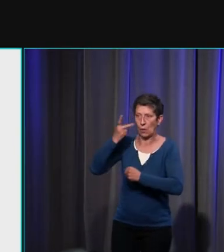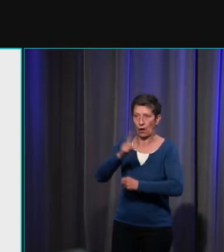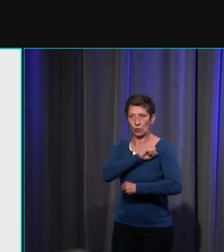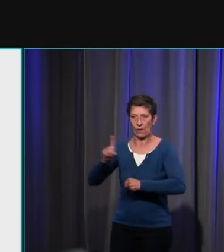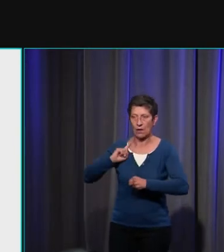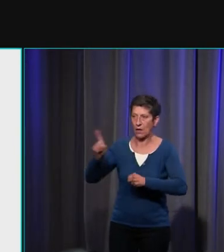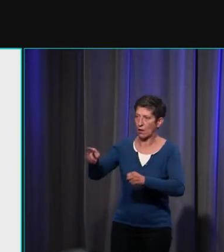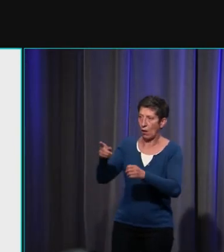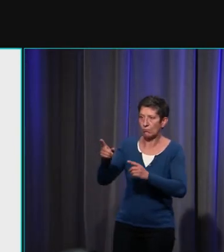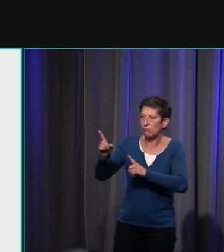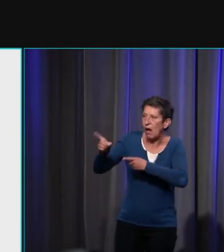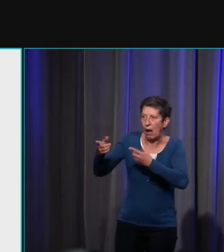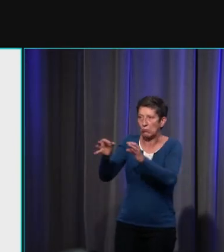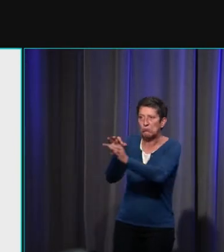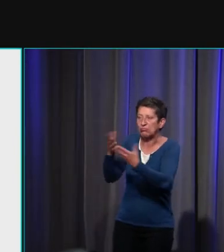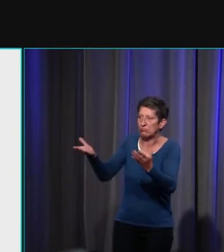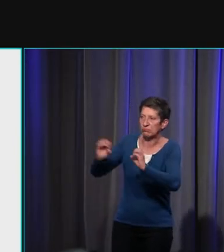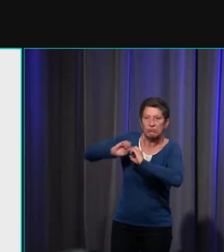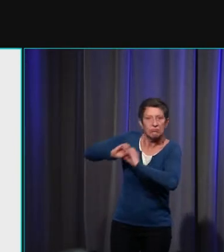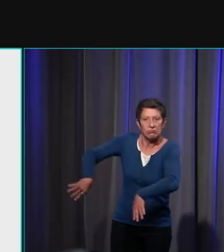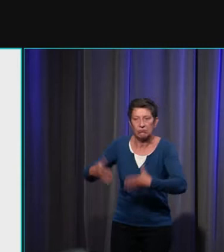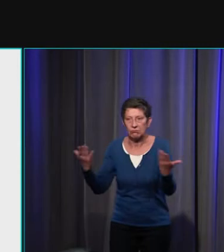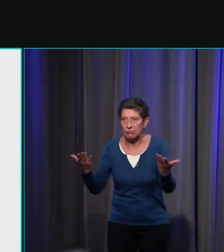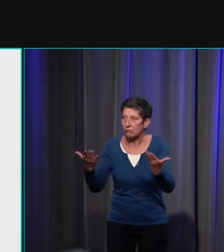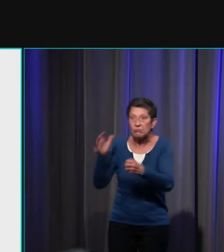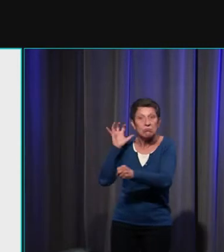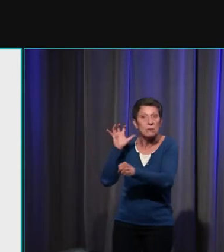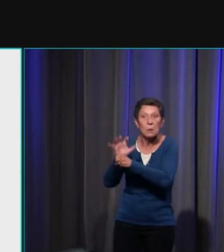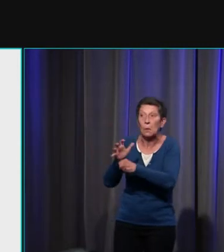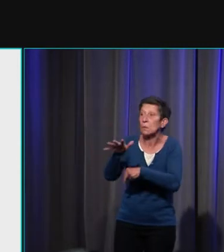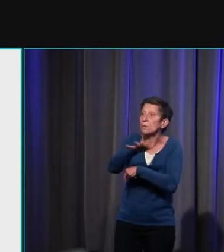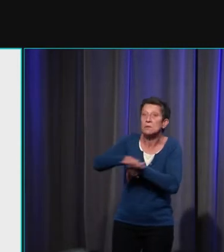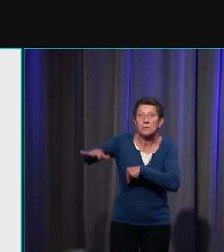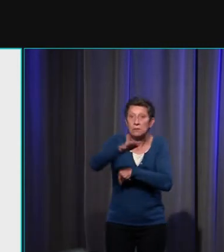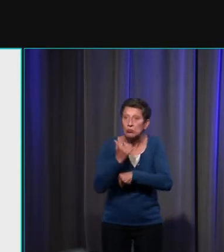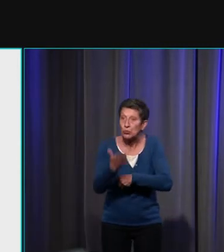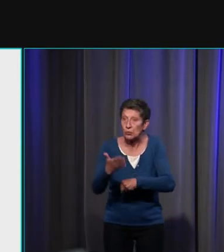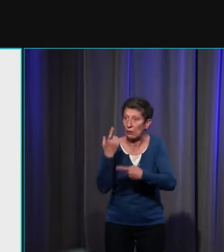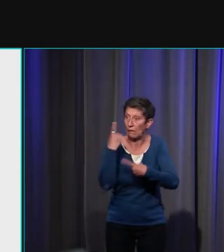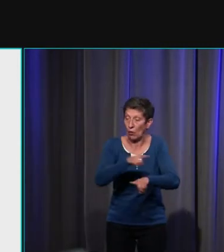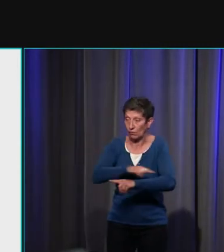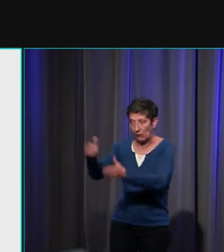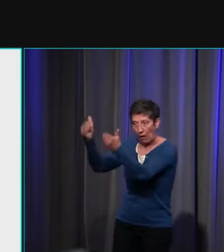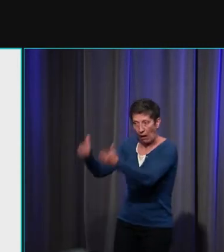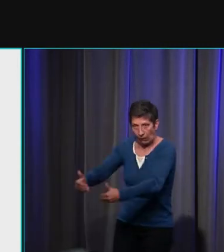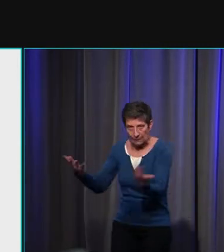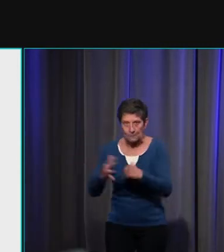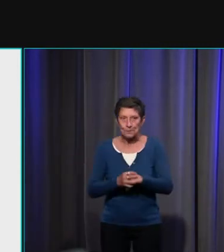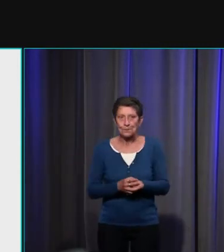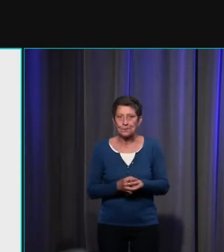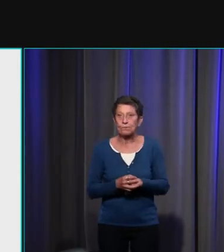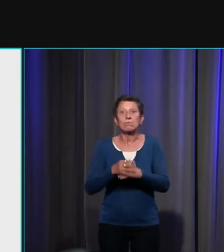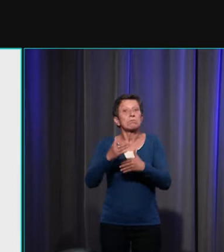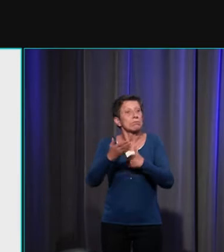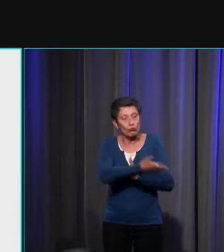des armes en tout cas de ne pas les utiliser contre ceux qui ne peuvent pas se défendre mais au cours de